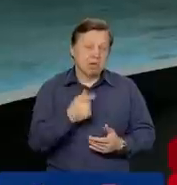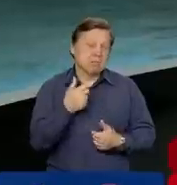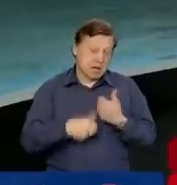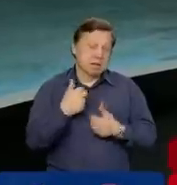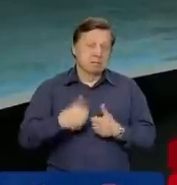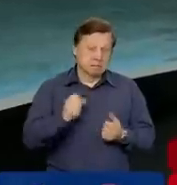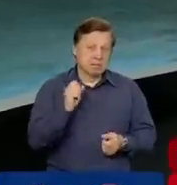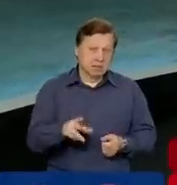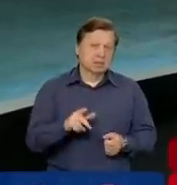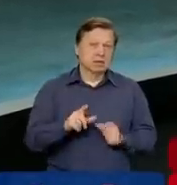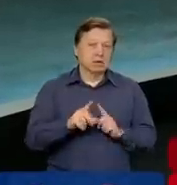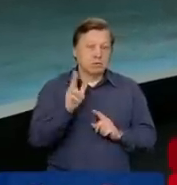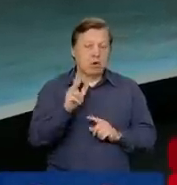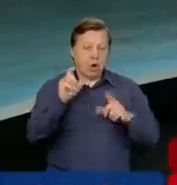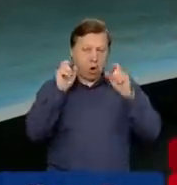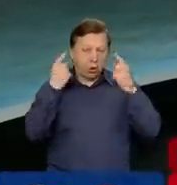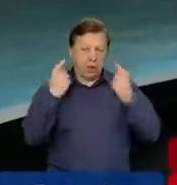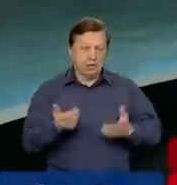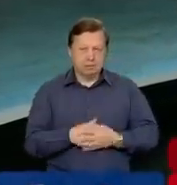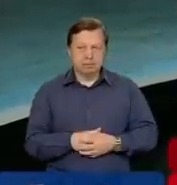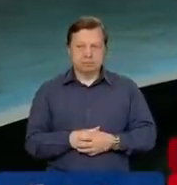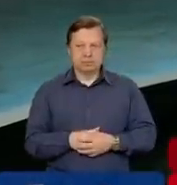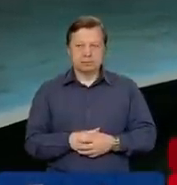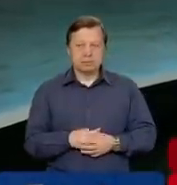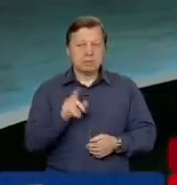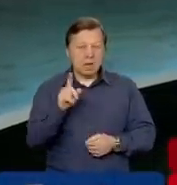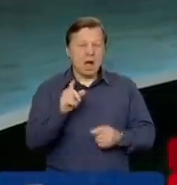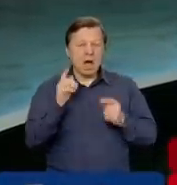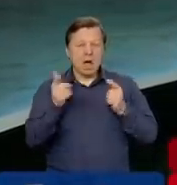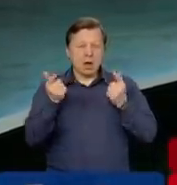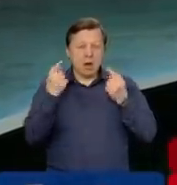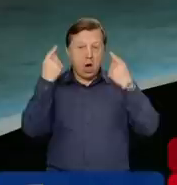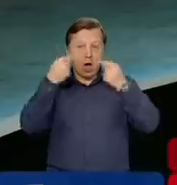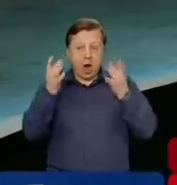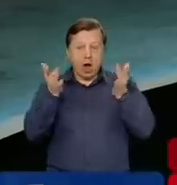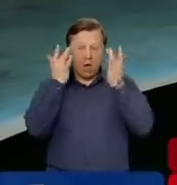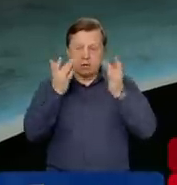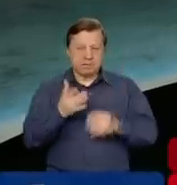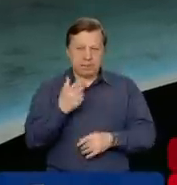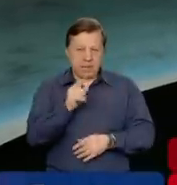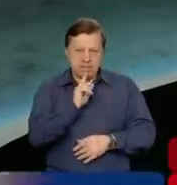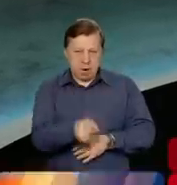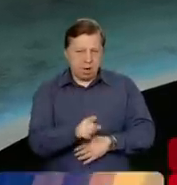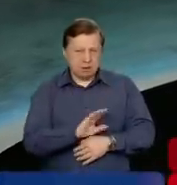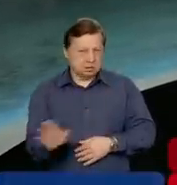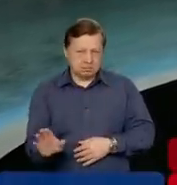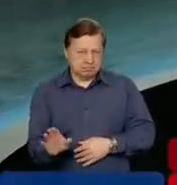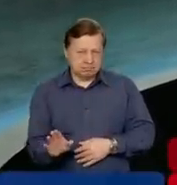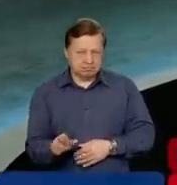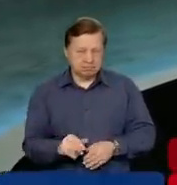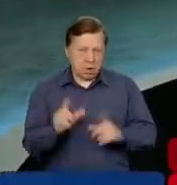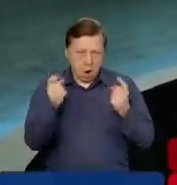dla osób, które noszą okulary, a przecież szkła kontaktowe obecnie są niezalecane przez okulistów,